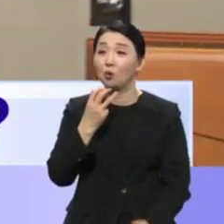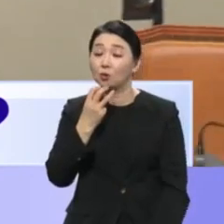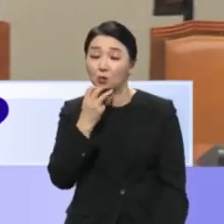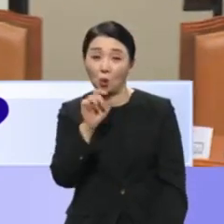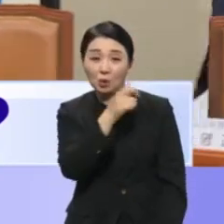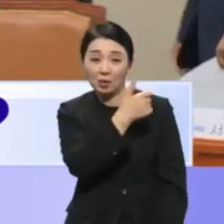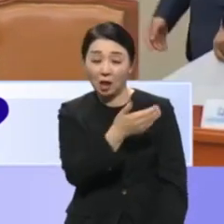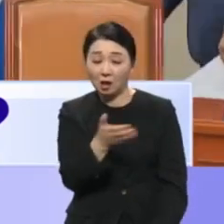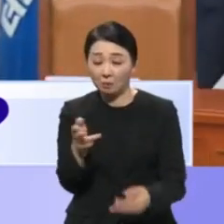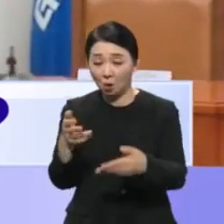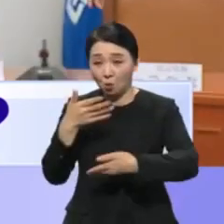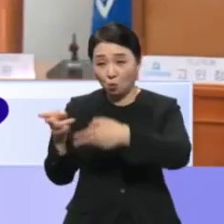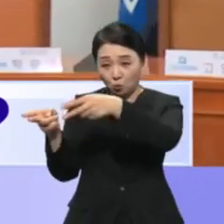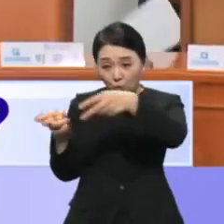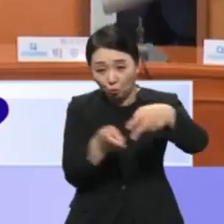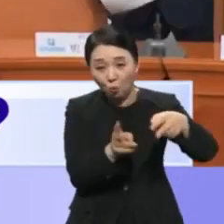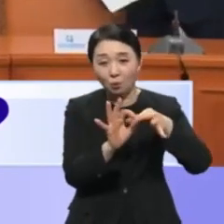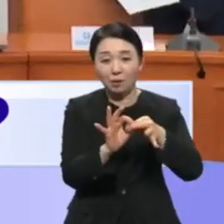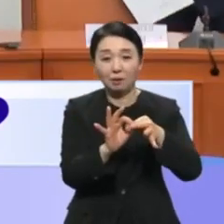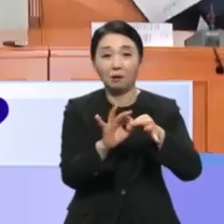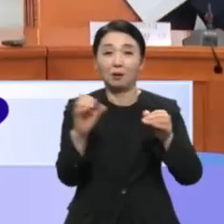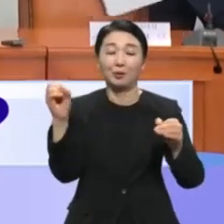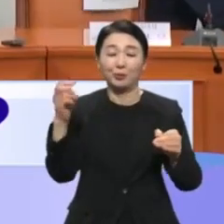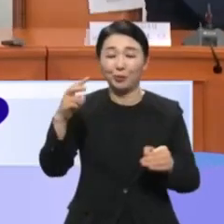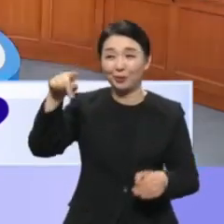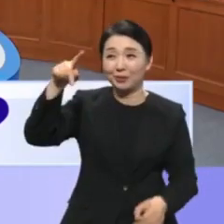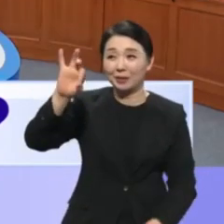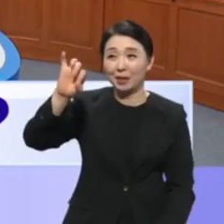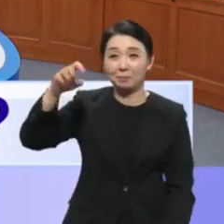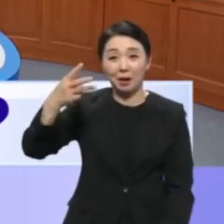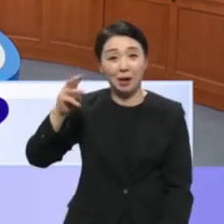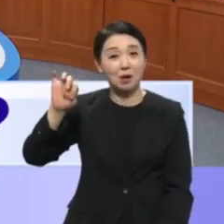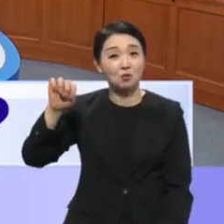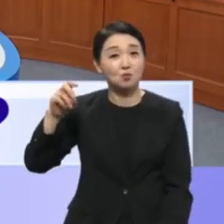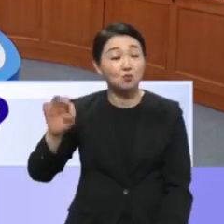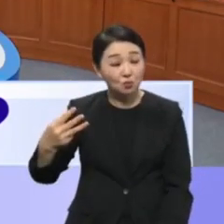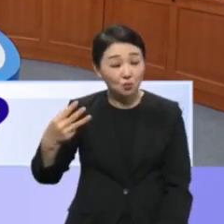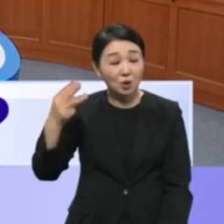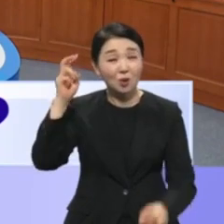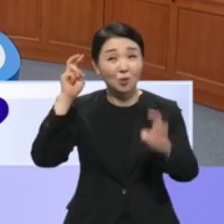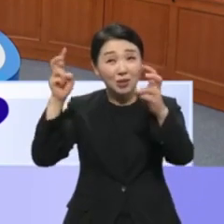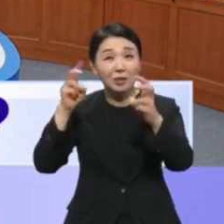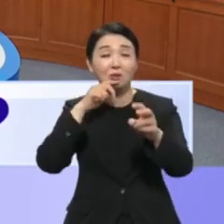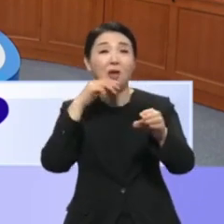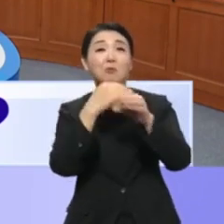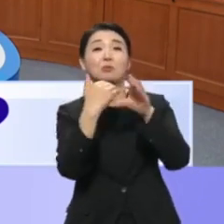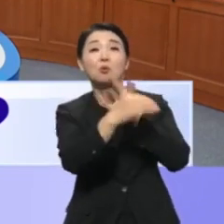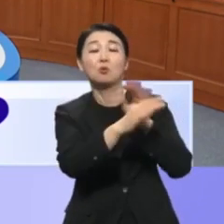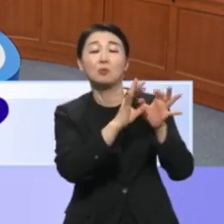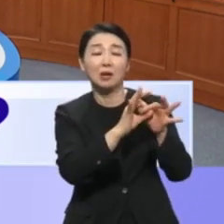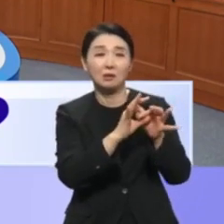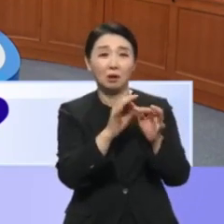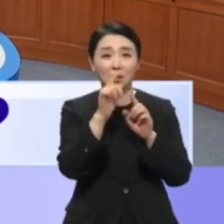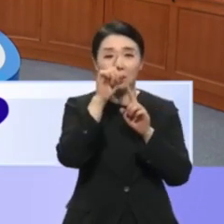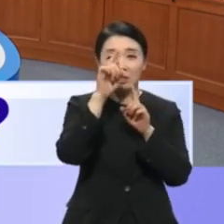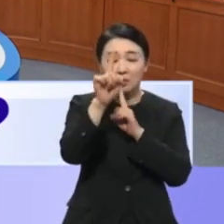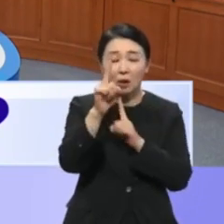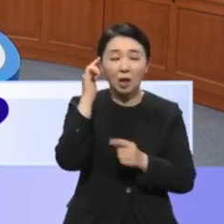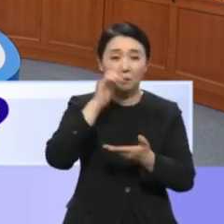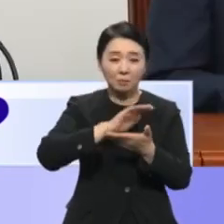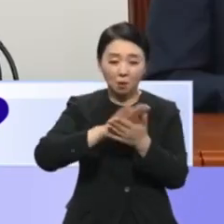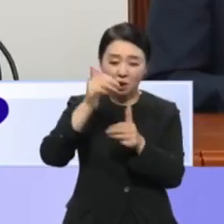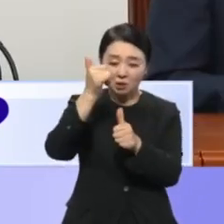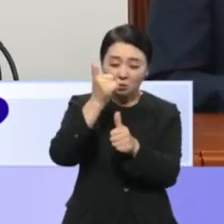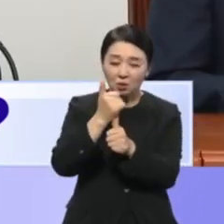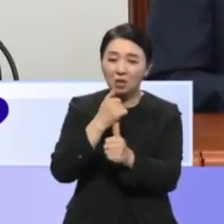마지막이 이제 그 쌍방울 김성태 전 회장 그 다음에 이화영정 부지사의 진술이 뭐 어떻게 된다라는